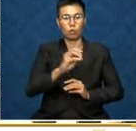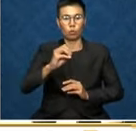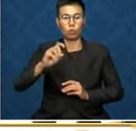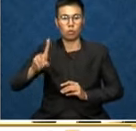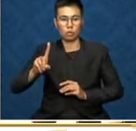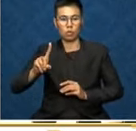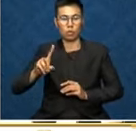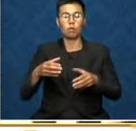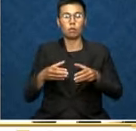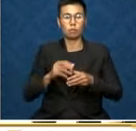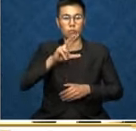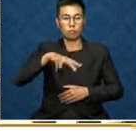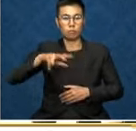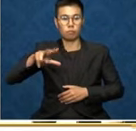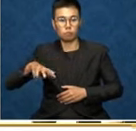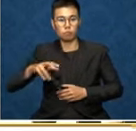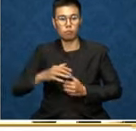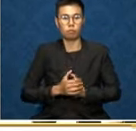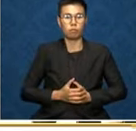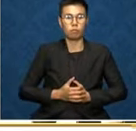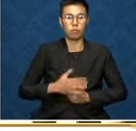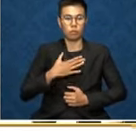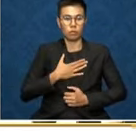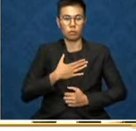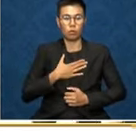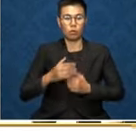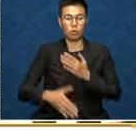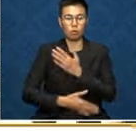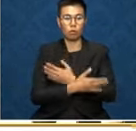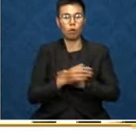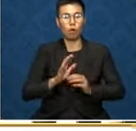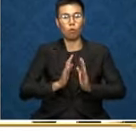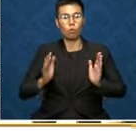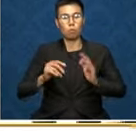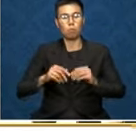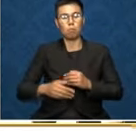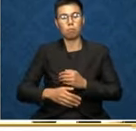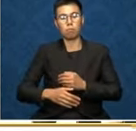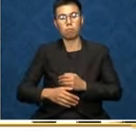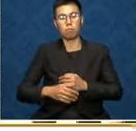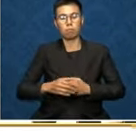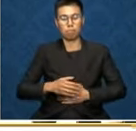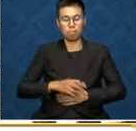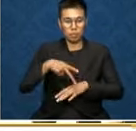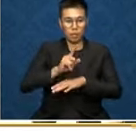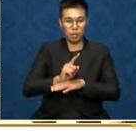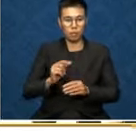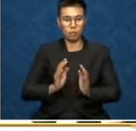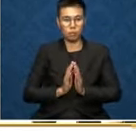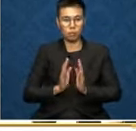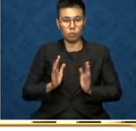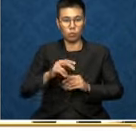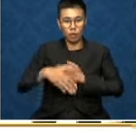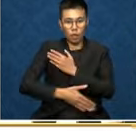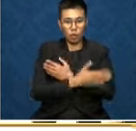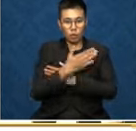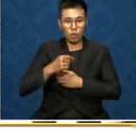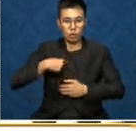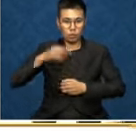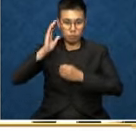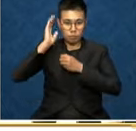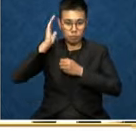ค่ะดิฉันขอขอบคุณท่านประธานนะคะที่ให้โอกาสดิฉันได้ร่วมอภิปรายยติด่วนเรื่องขอให้สภาผู้แทนราษฎรพิจารณาเห็น